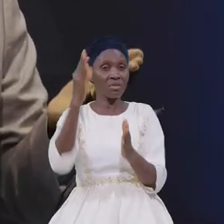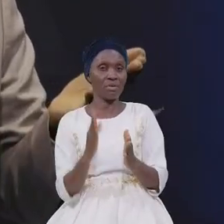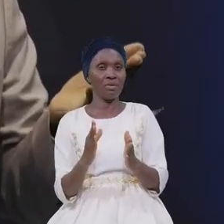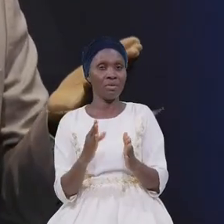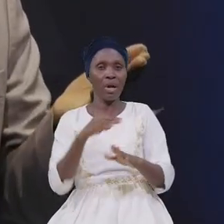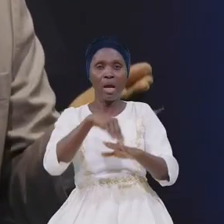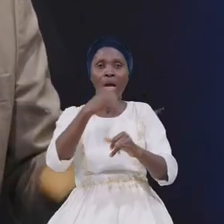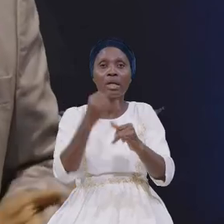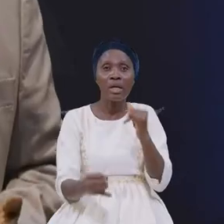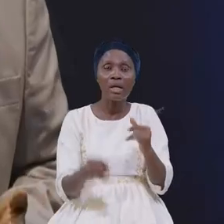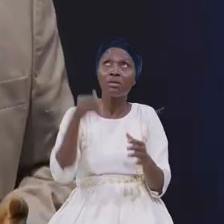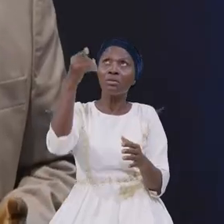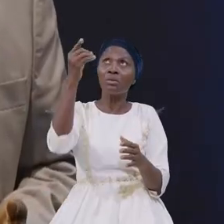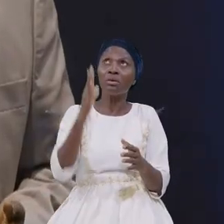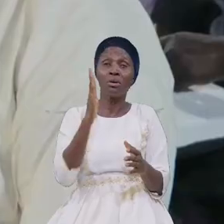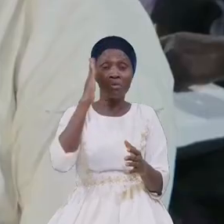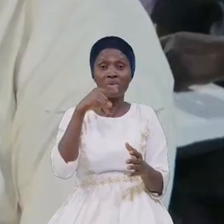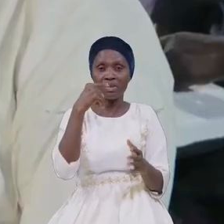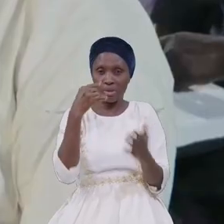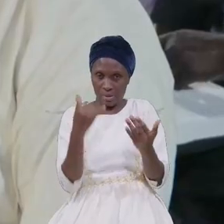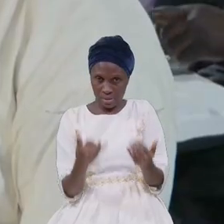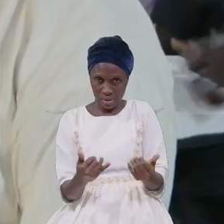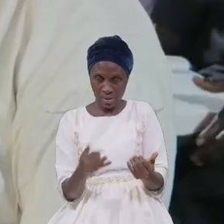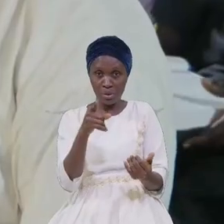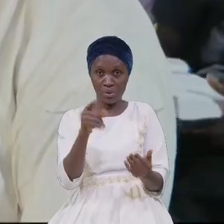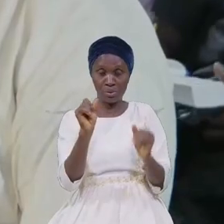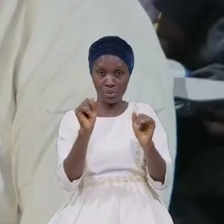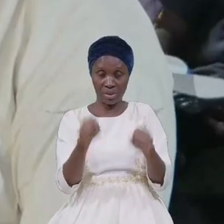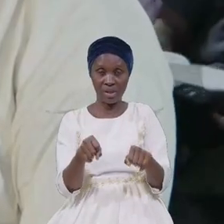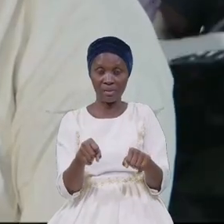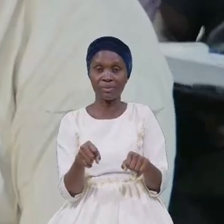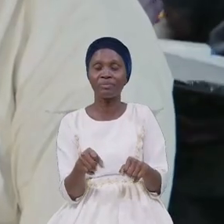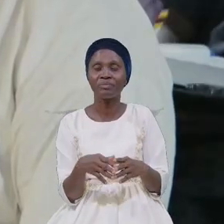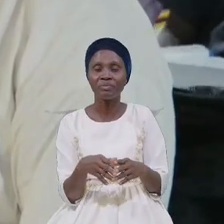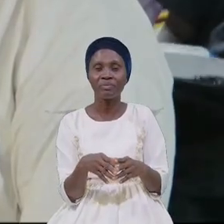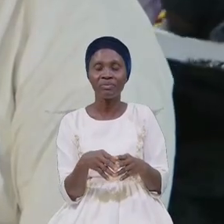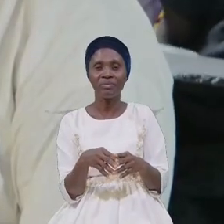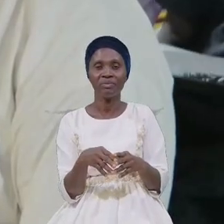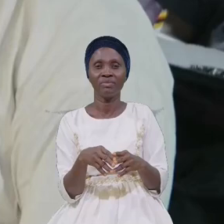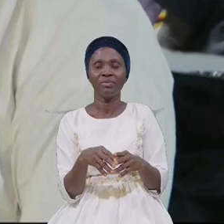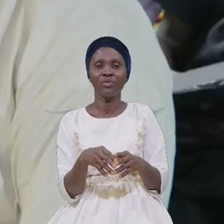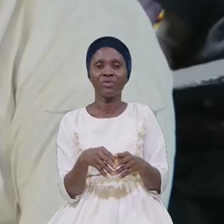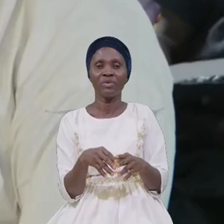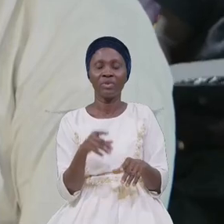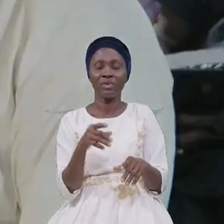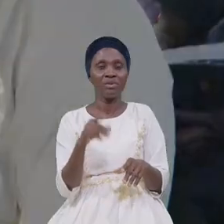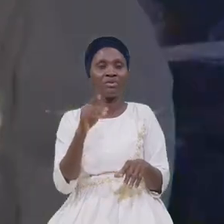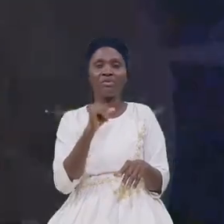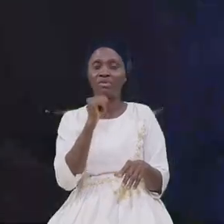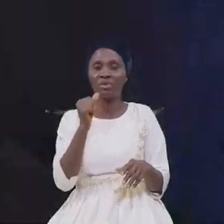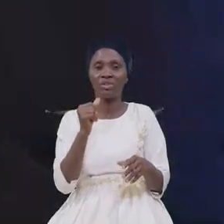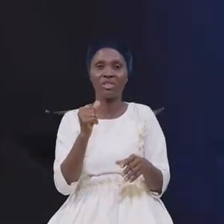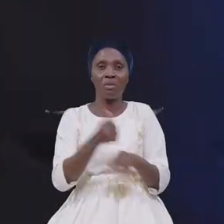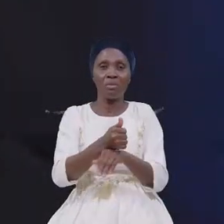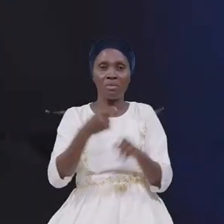dire, maintenant, tu ne peux plus me blâmer. Hein. La sévérité va venir. C'est pourquoi c'est dit,